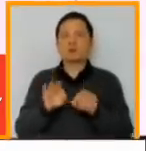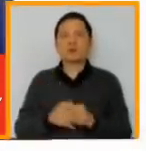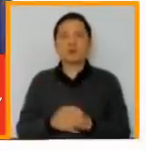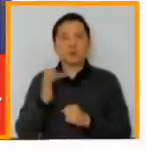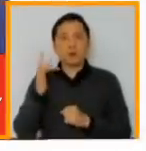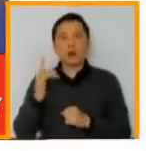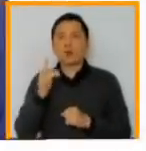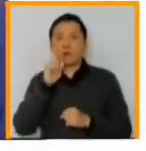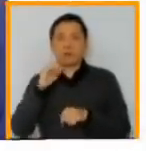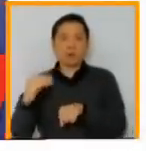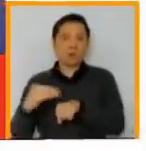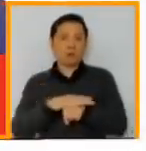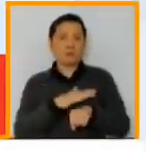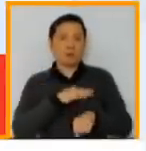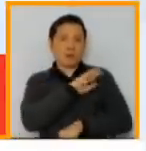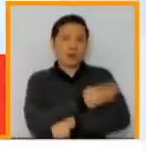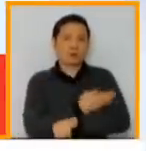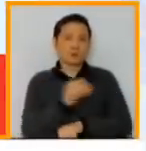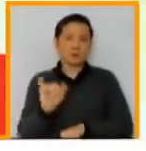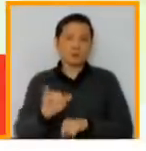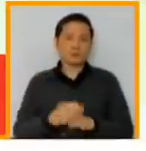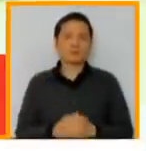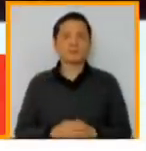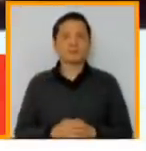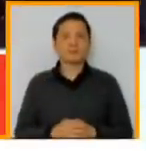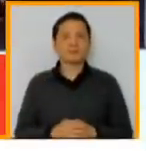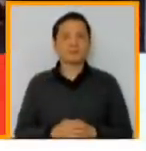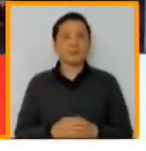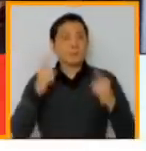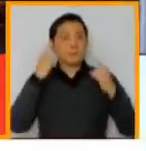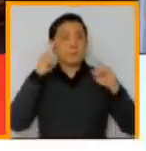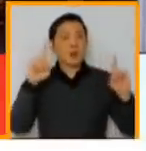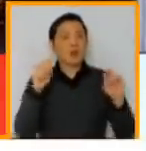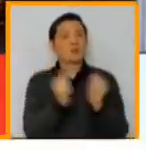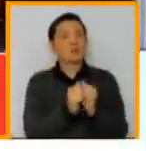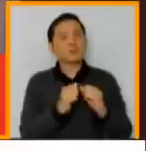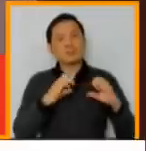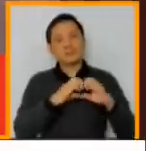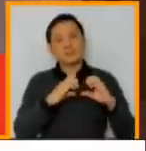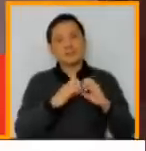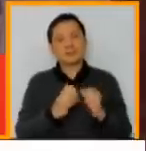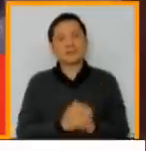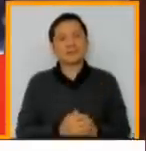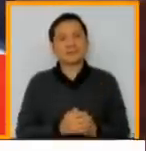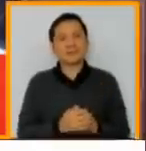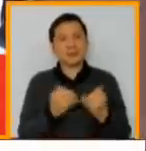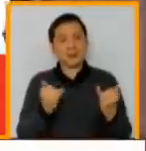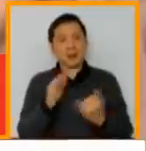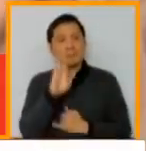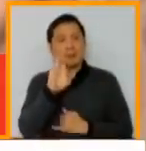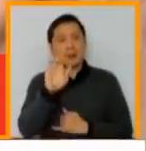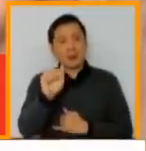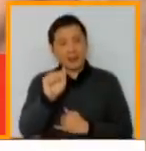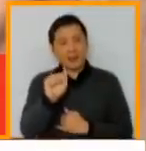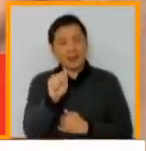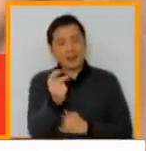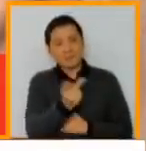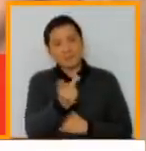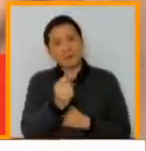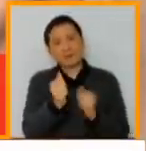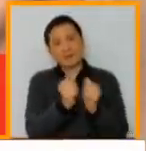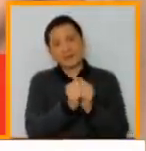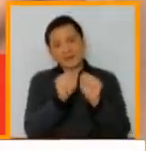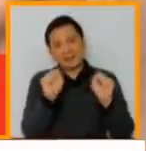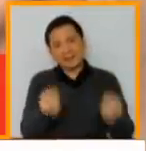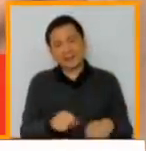Finally, you're with GMA. Ayan, magkasama na kayo ni Bea dito sa GMA. Napag-uusapan nyo na ba